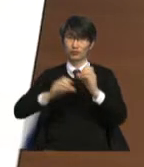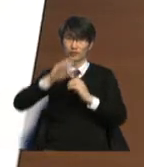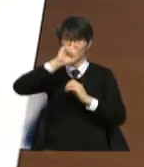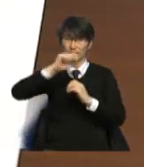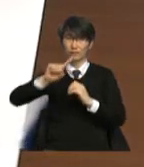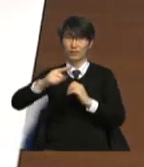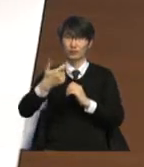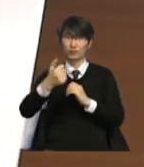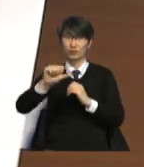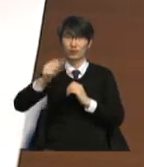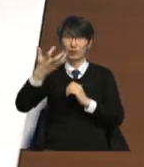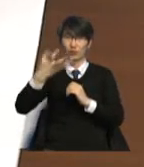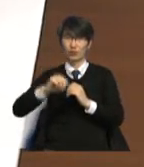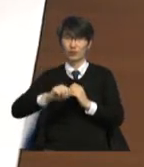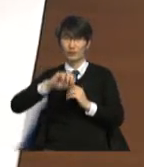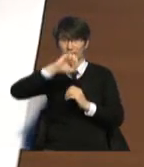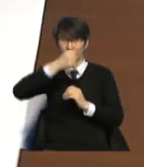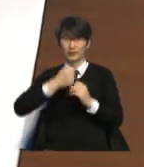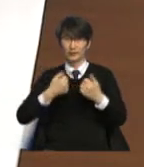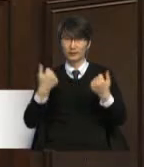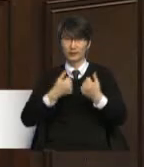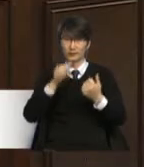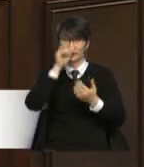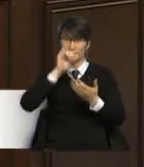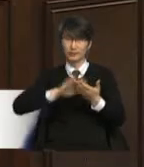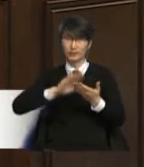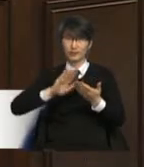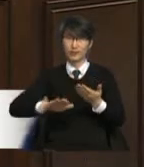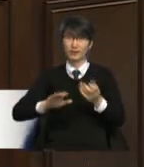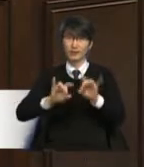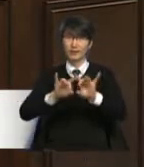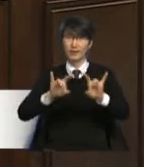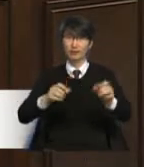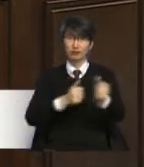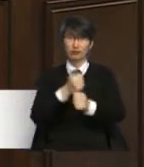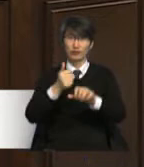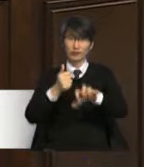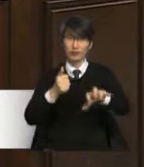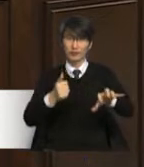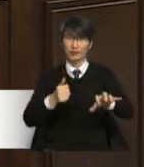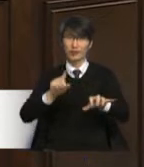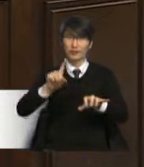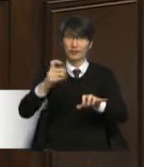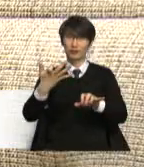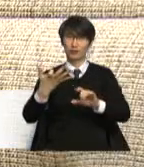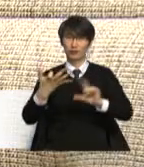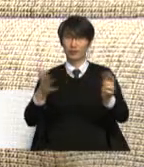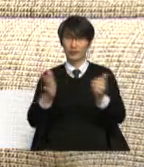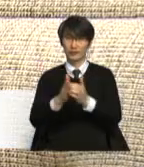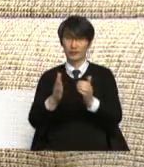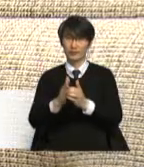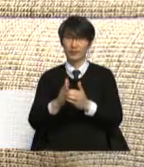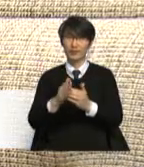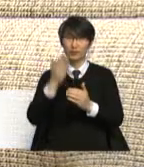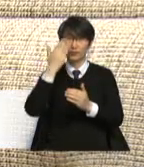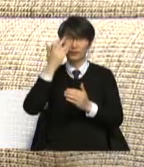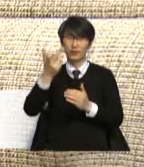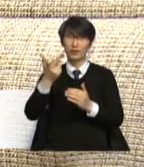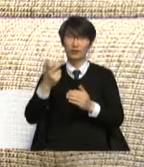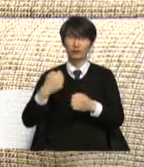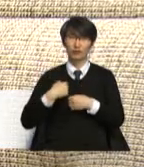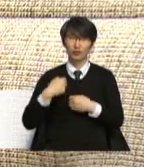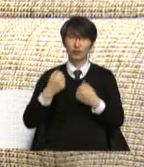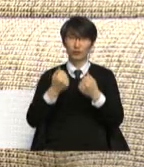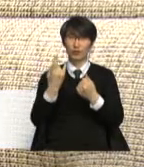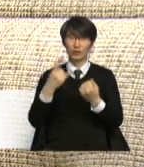165억 원 규모의 예산안 심의를 진행 합니다 또 각 상임위원회에서 눈은 19일까지 용산구 재향군인회